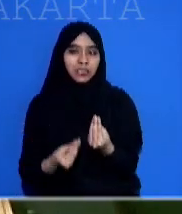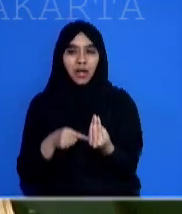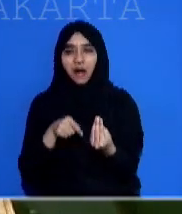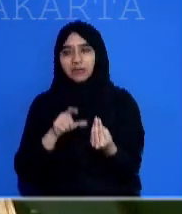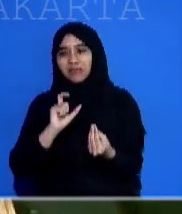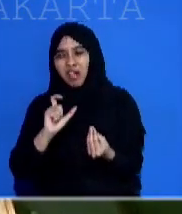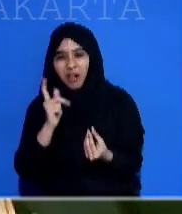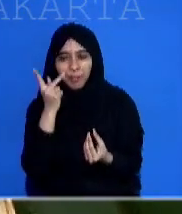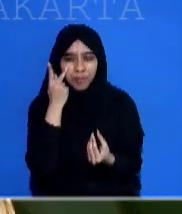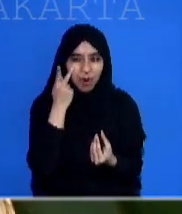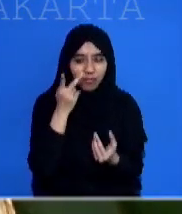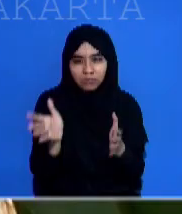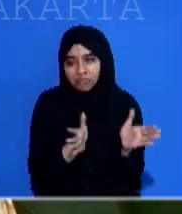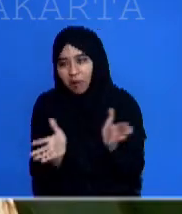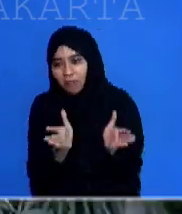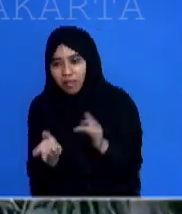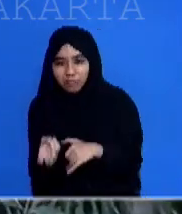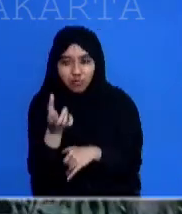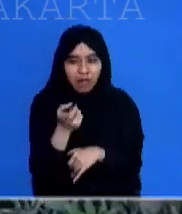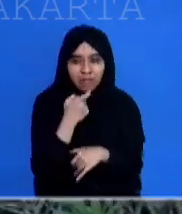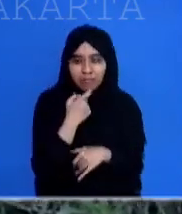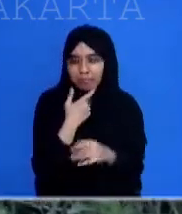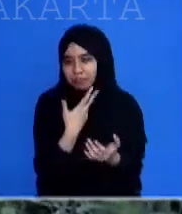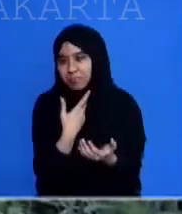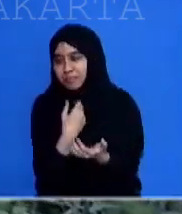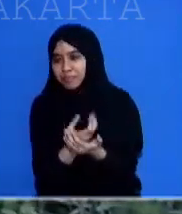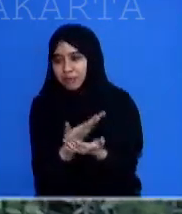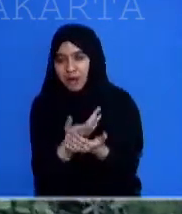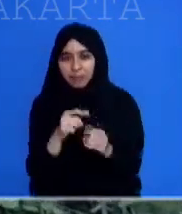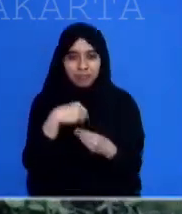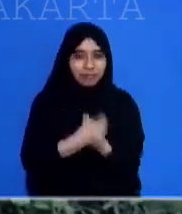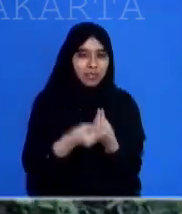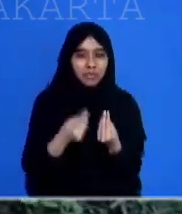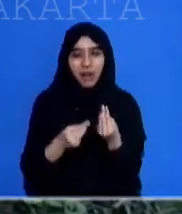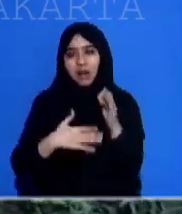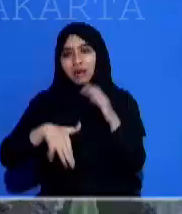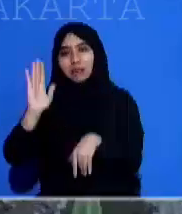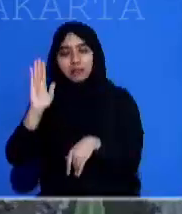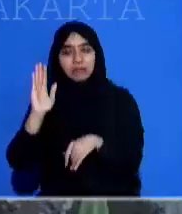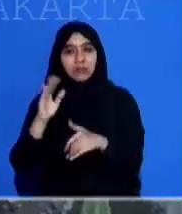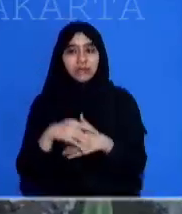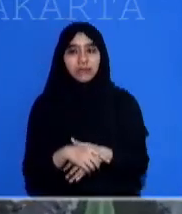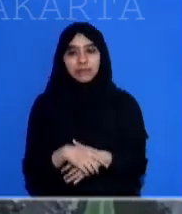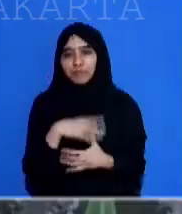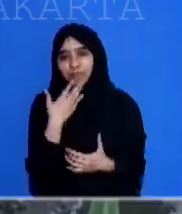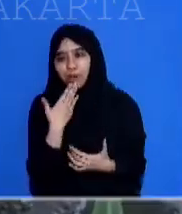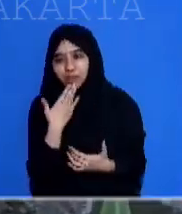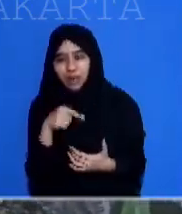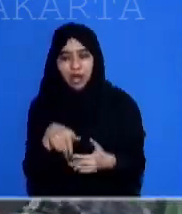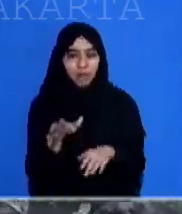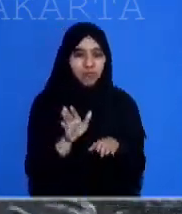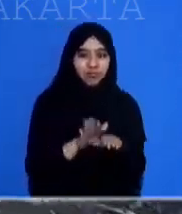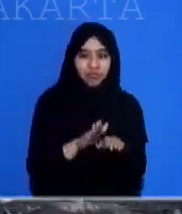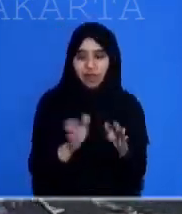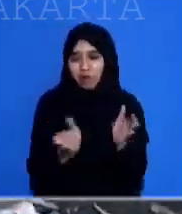panyunan pisang ingkang inggil. Lahan pasabinan ingkang wonten ing laladan menika dipun ginakaken kangge nindakaken budidaya